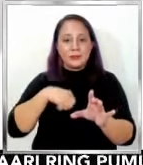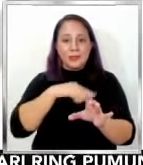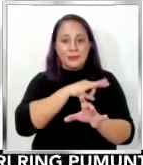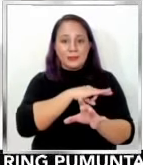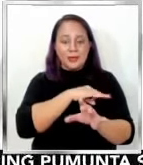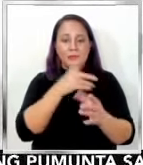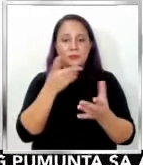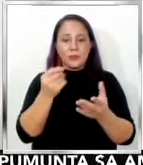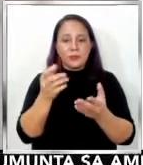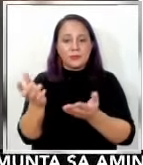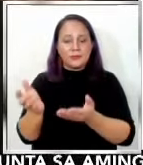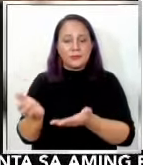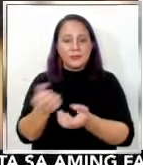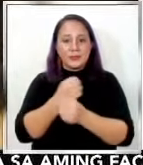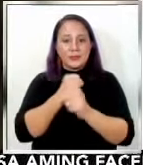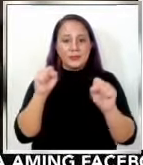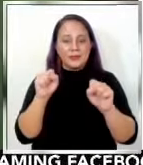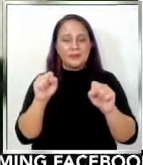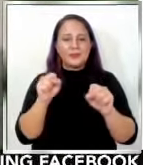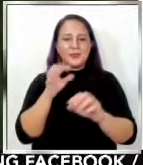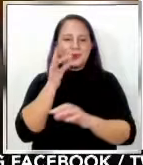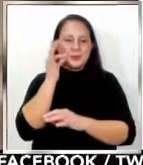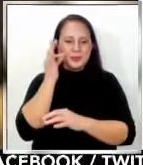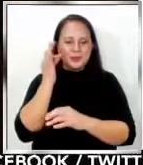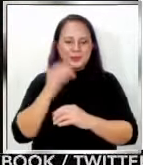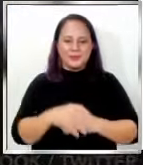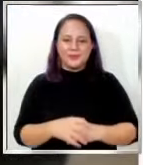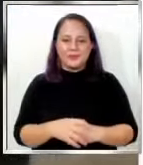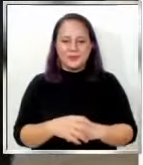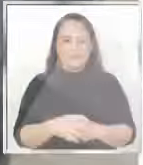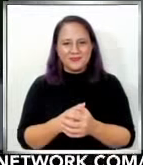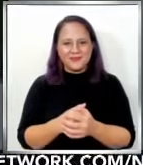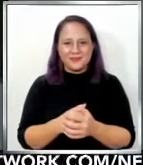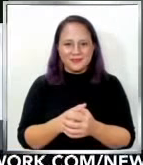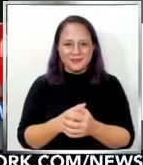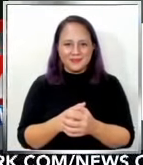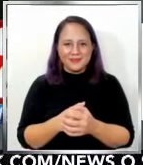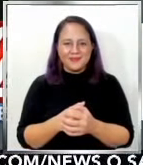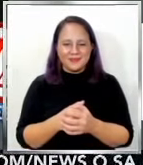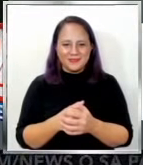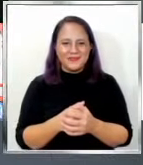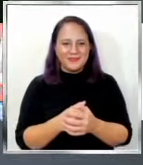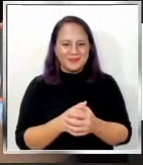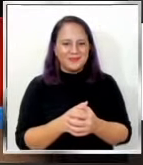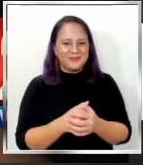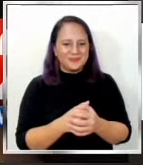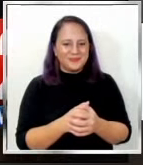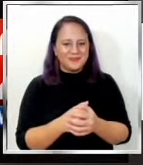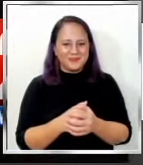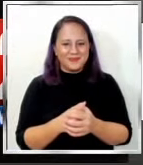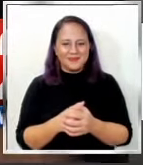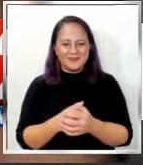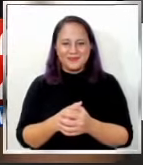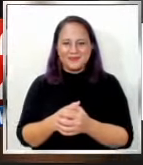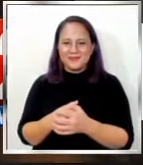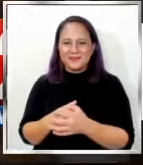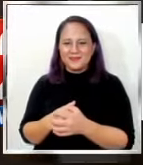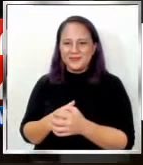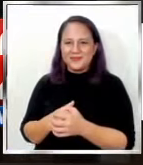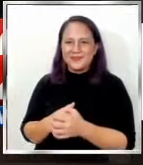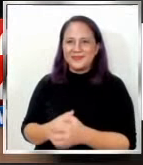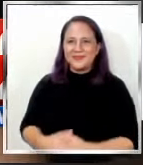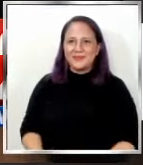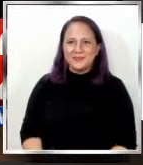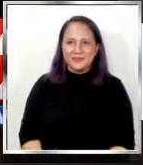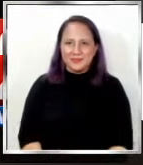i-rescue ang pusa. Up next, Maki Workout